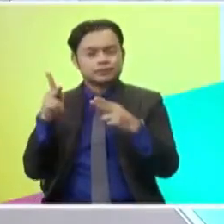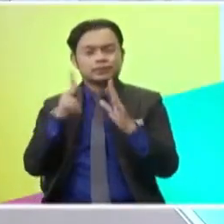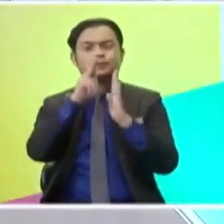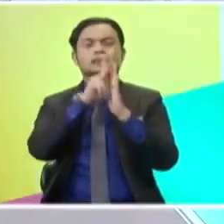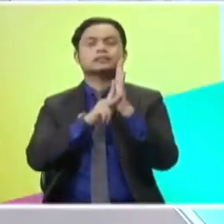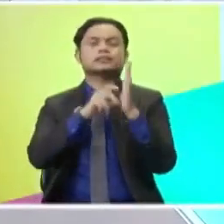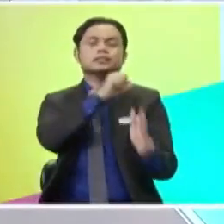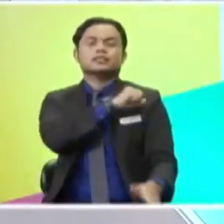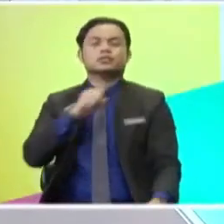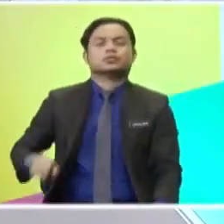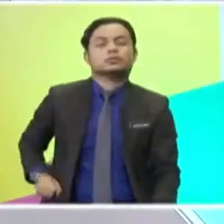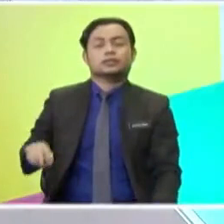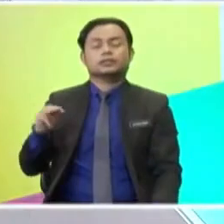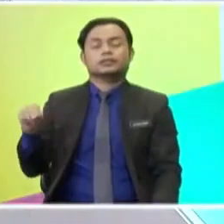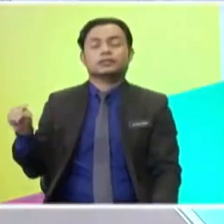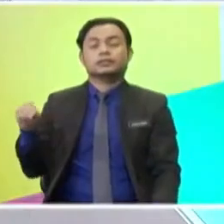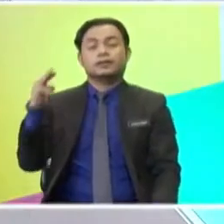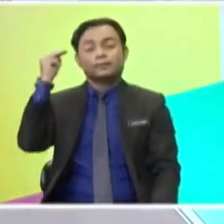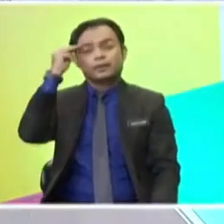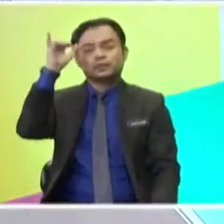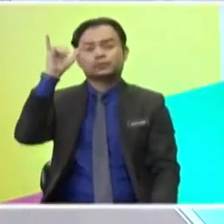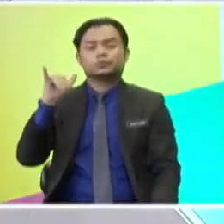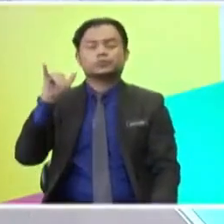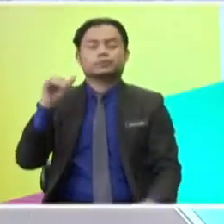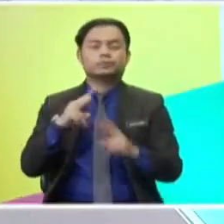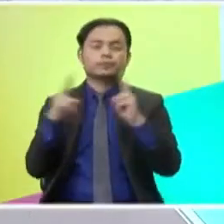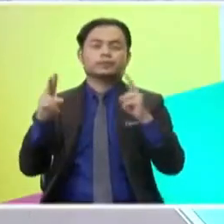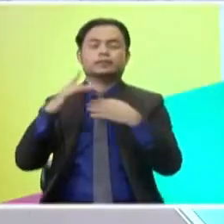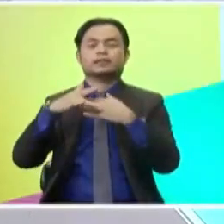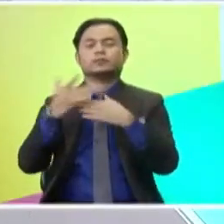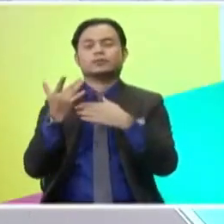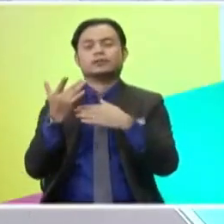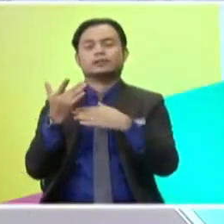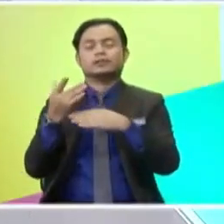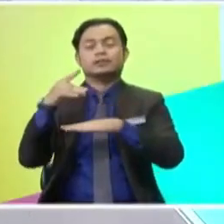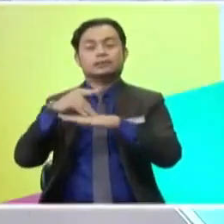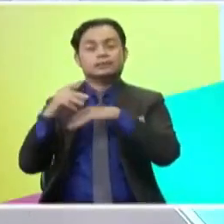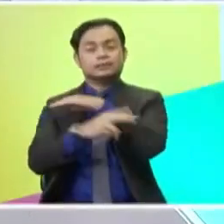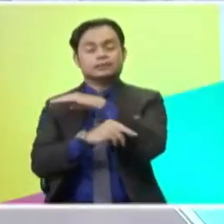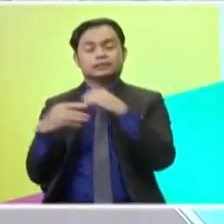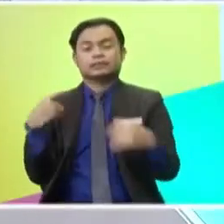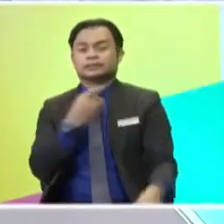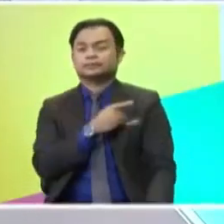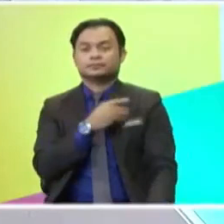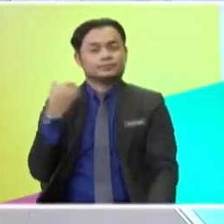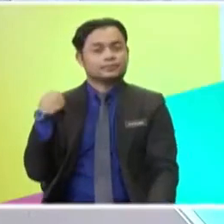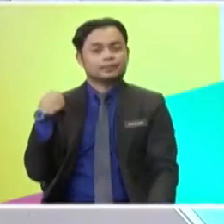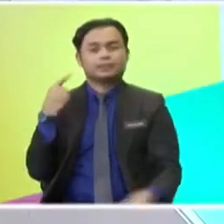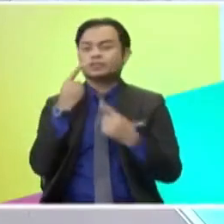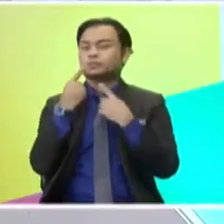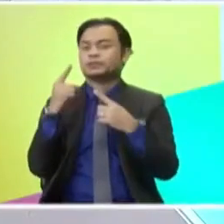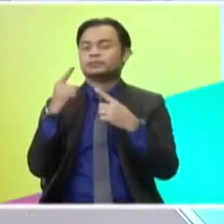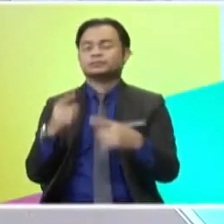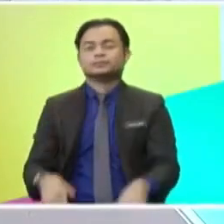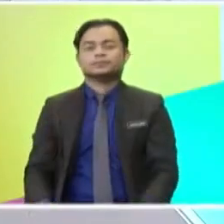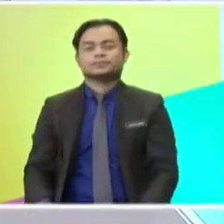paling awal di negara kita. Murid-murid dah ada jawapan ke? Kalau belum ada jawapan atau sudah ada jawapan, adakah anda sudah bersedia untuk